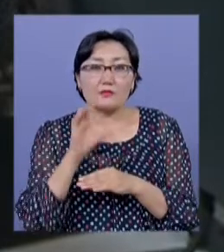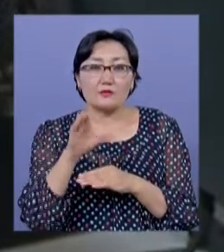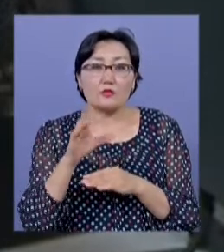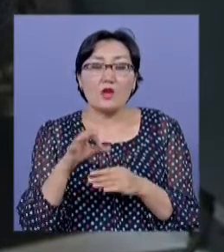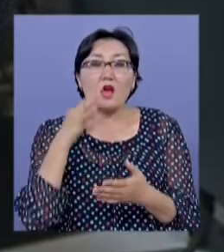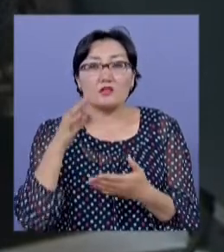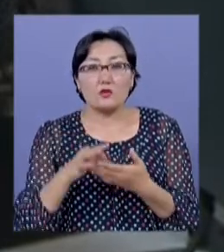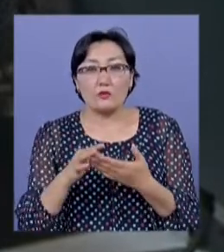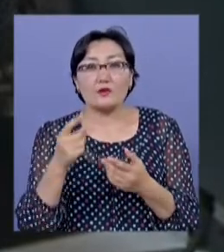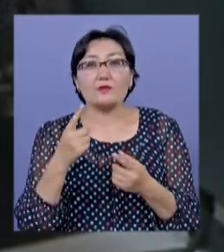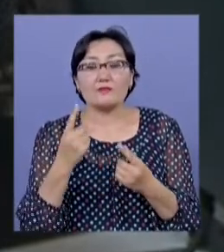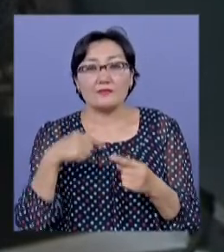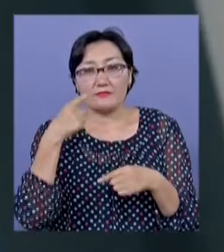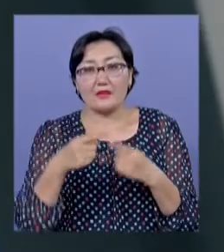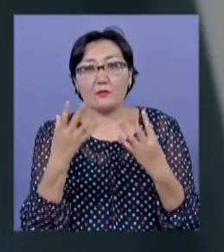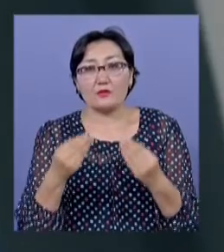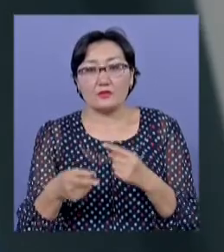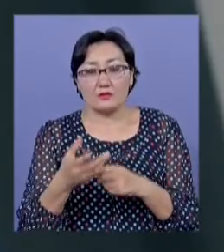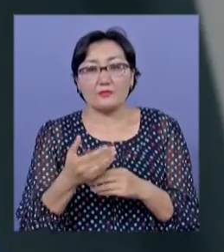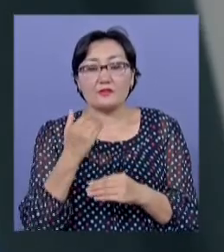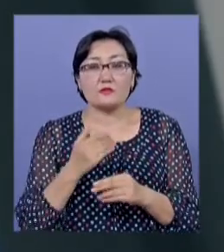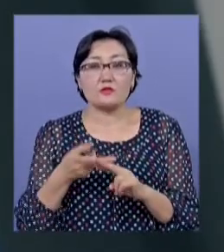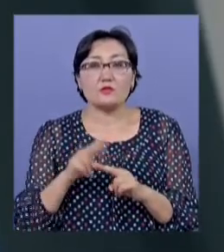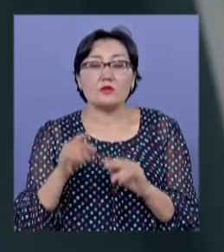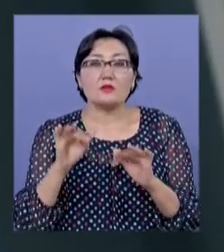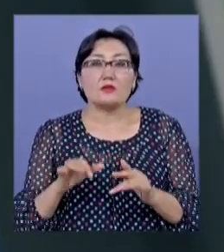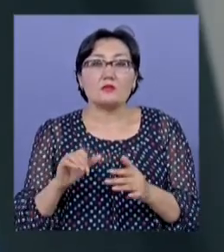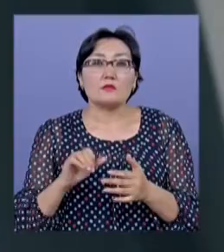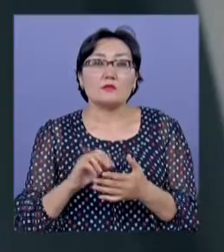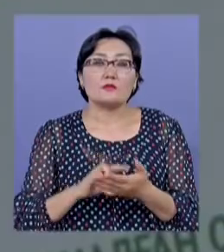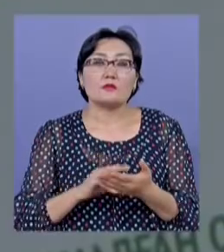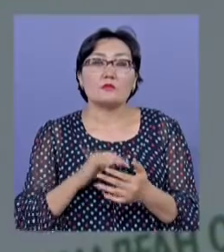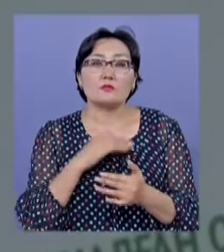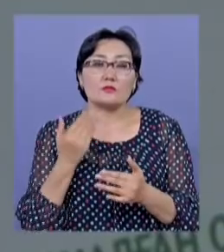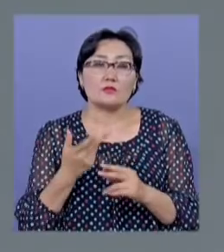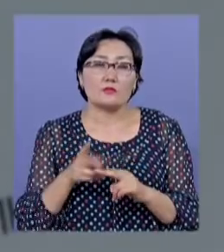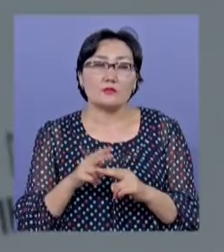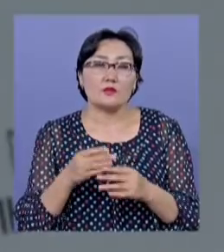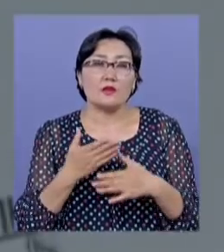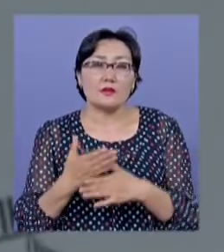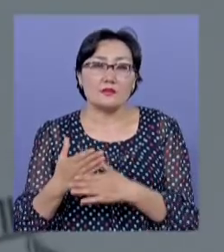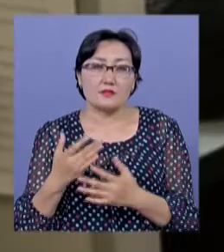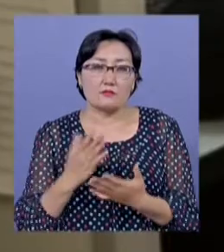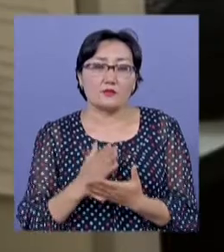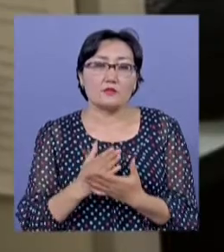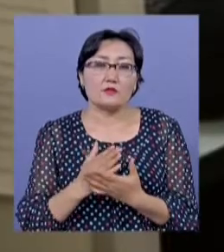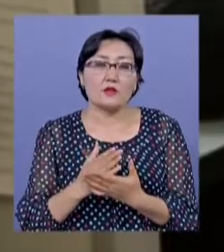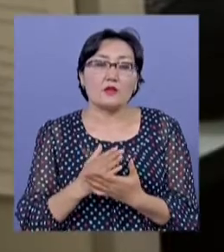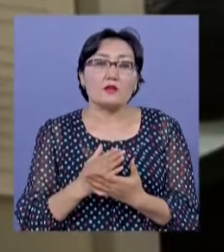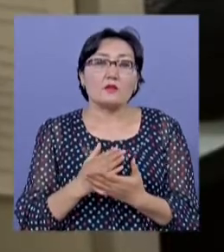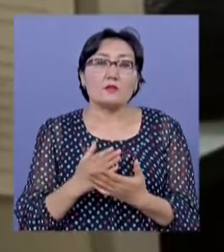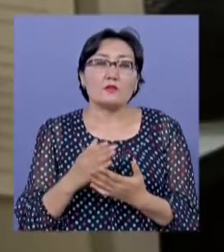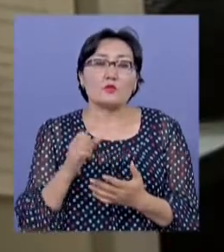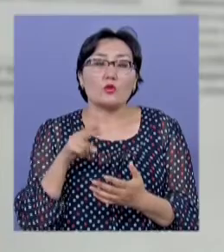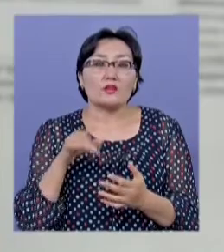жауабы бір күнде келеді делінген. Электронды цифрлық қолтаңбамен пайдаланғысы келмейтіндер үшін де бірнеше әдіс қарастырылған. Мәселен, кол орталыққа